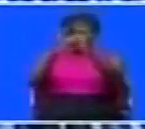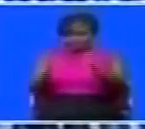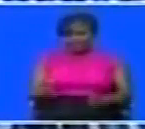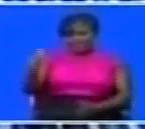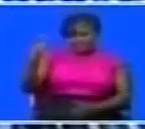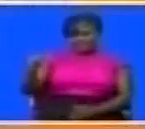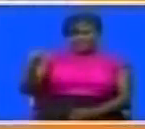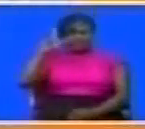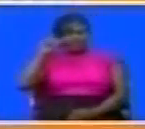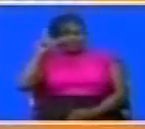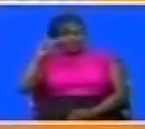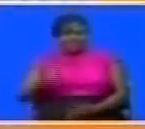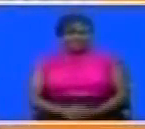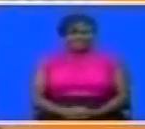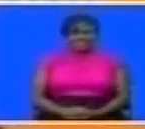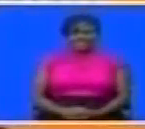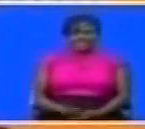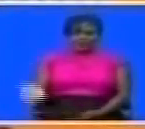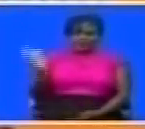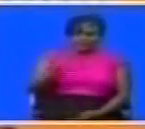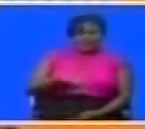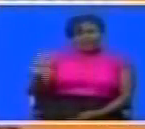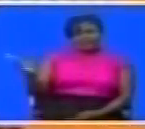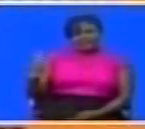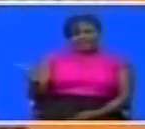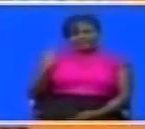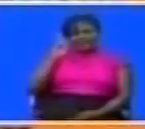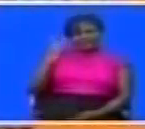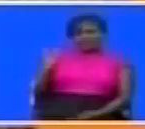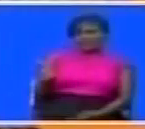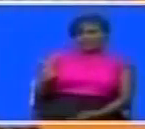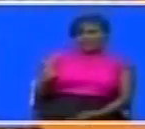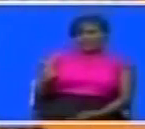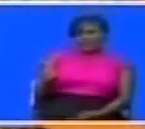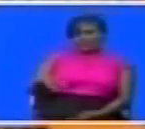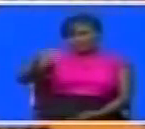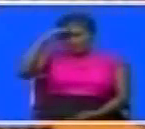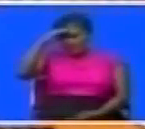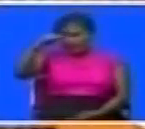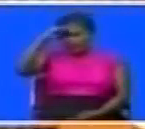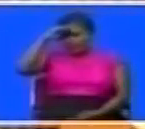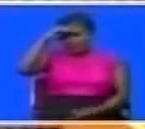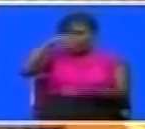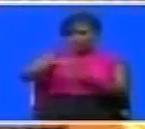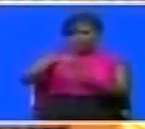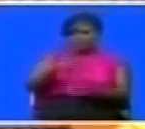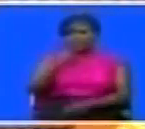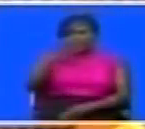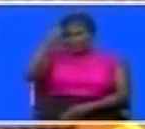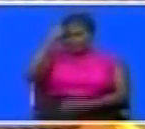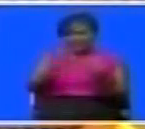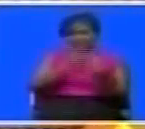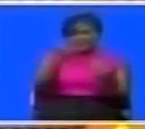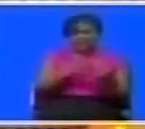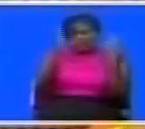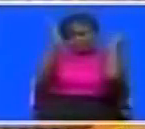Mombasa. Naam, tukirejea hapa jijini Nairobi, mtazamaji, ulevi miongoni mwa wazazi na hata malezi mabaya